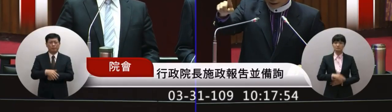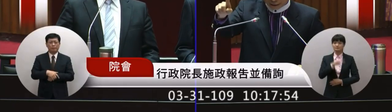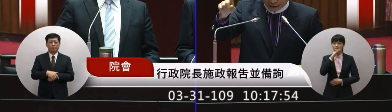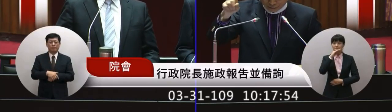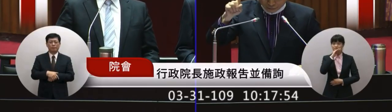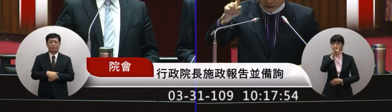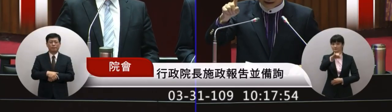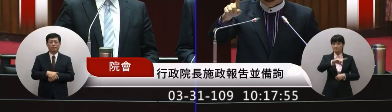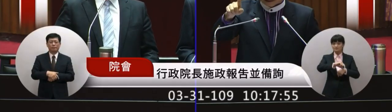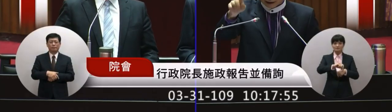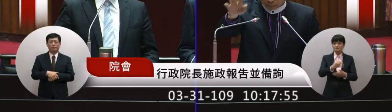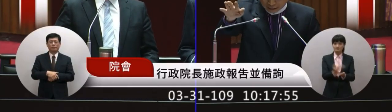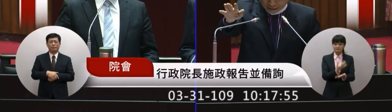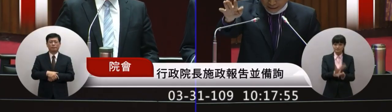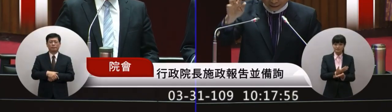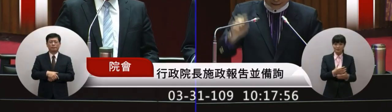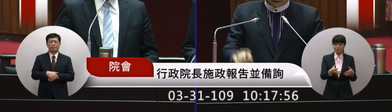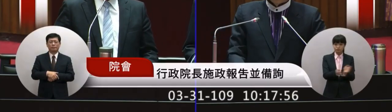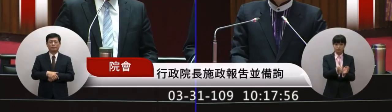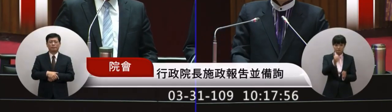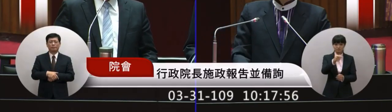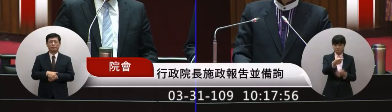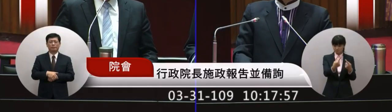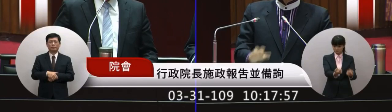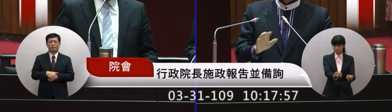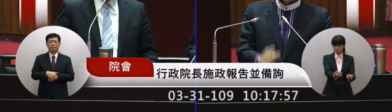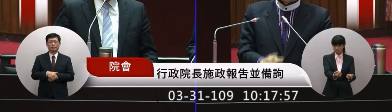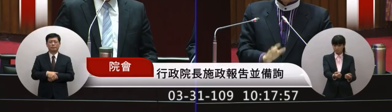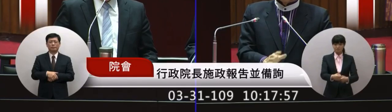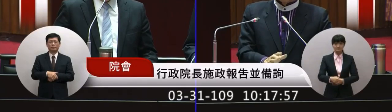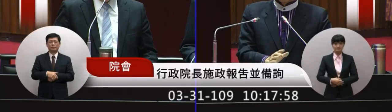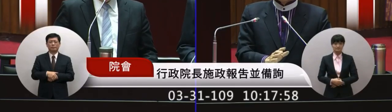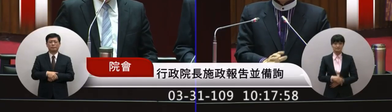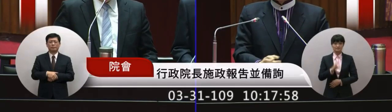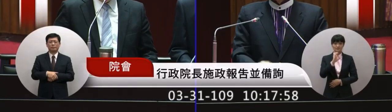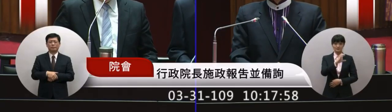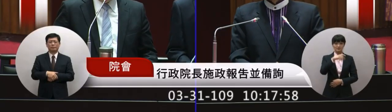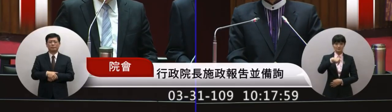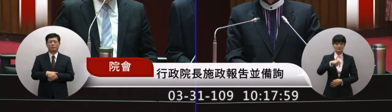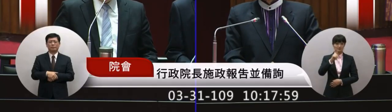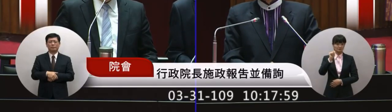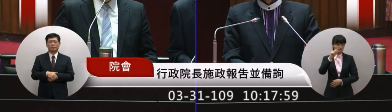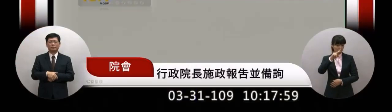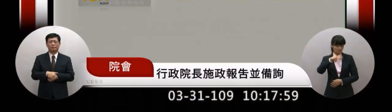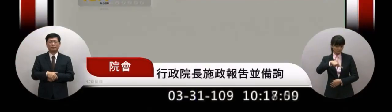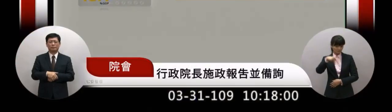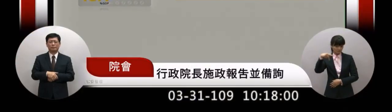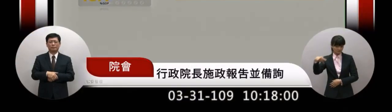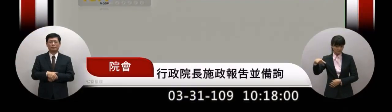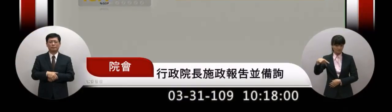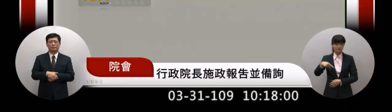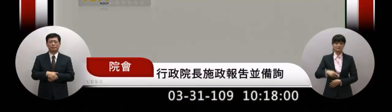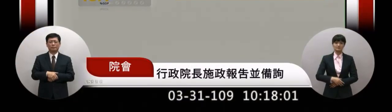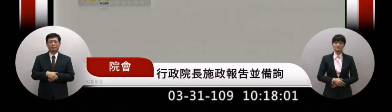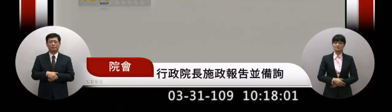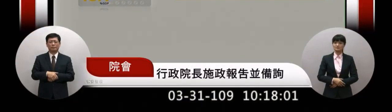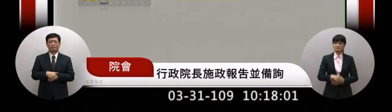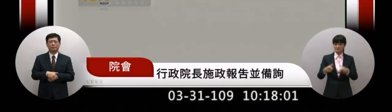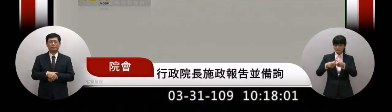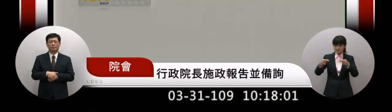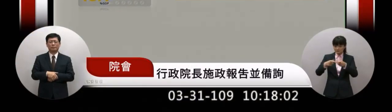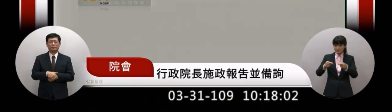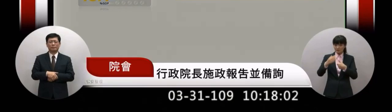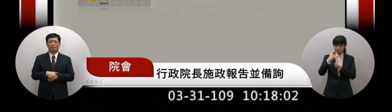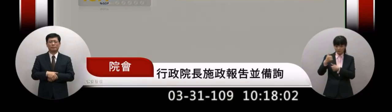间不多了，来，院长、部长在那里啊，我们 CPTPP 啊。日本有没有找我们